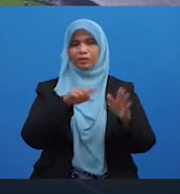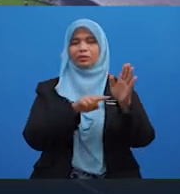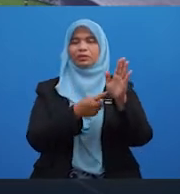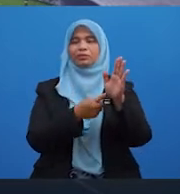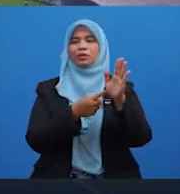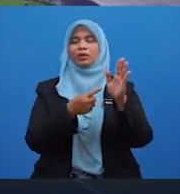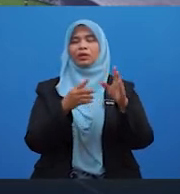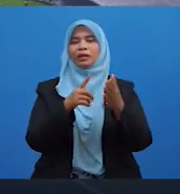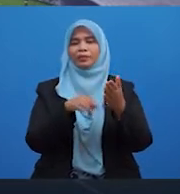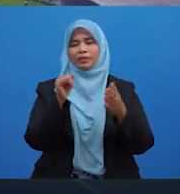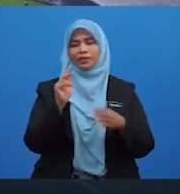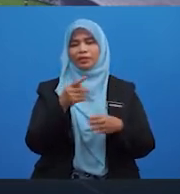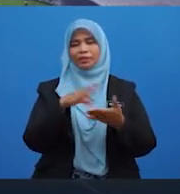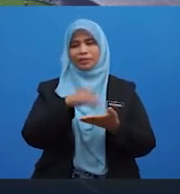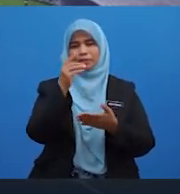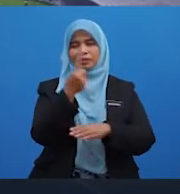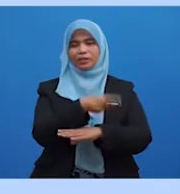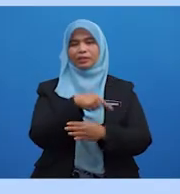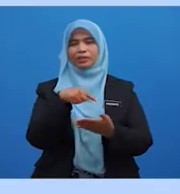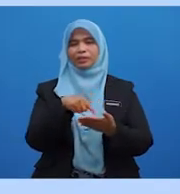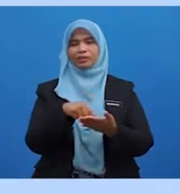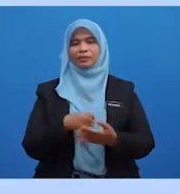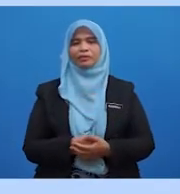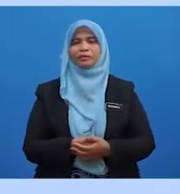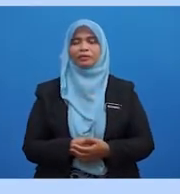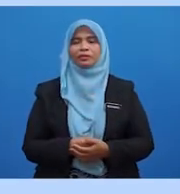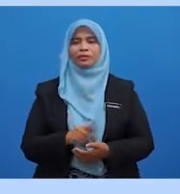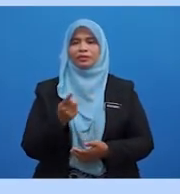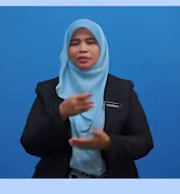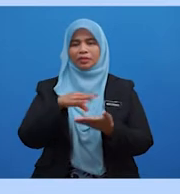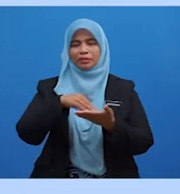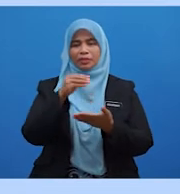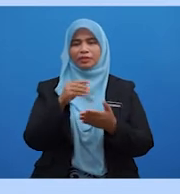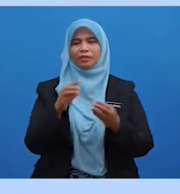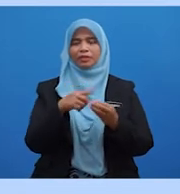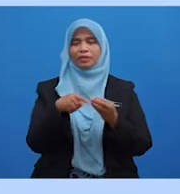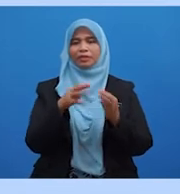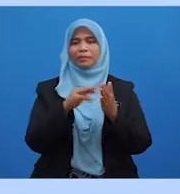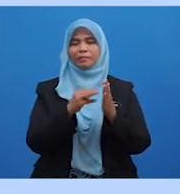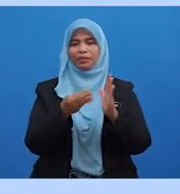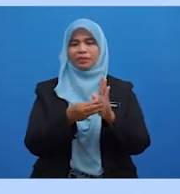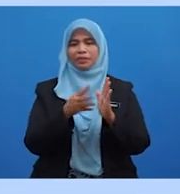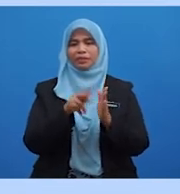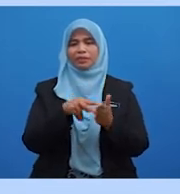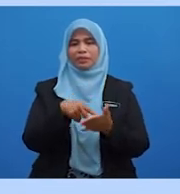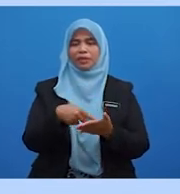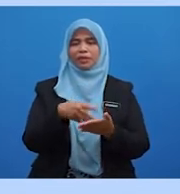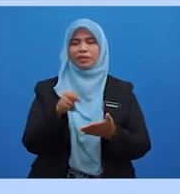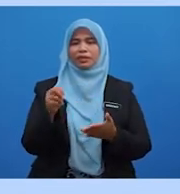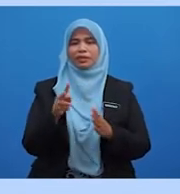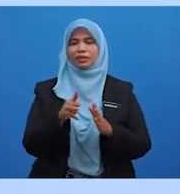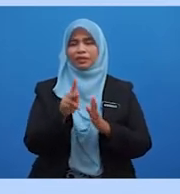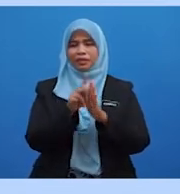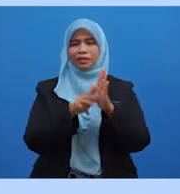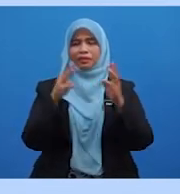kita pelajari pada episod kali ini. Pertama, kita belajar mengenai maksud kebangkitan,